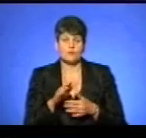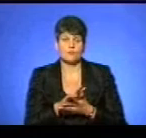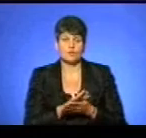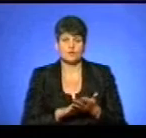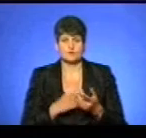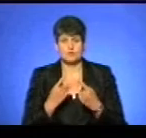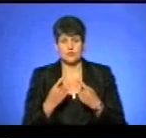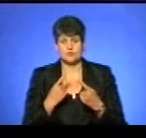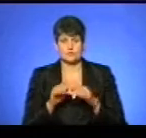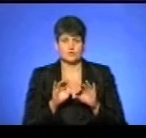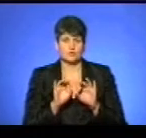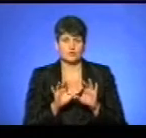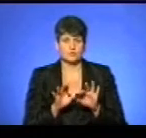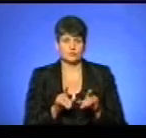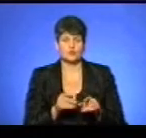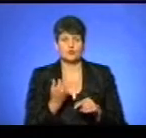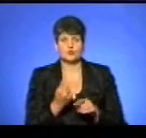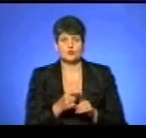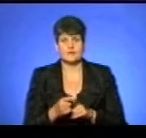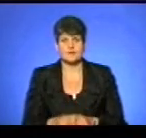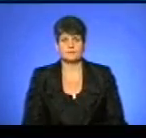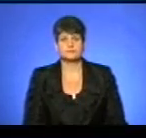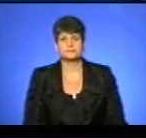розмову. Можливо, ви прокоментуєте його слова.